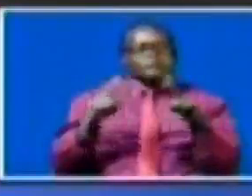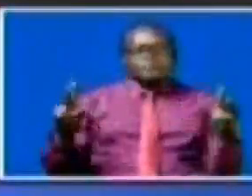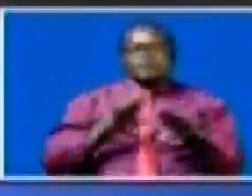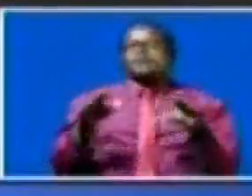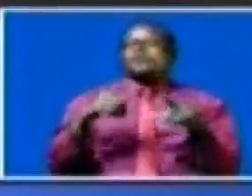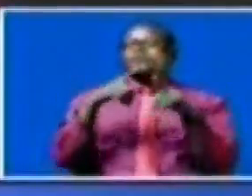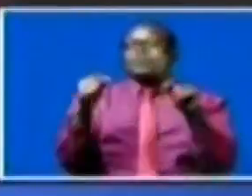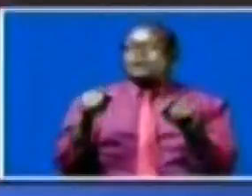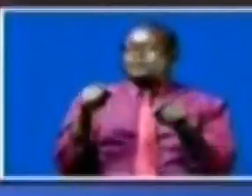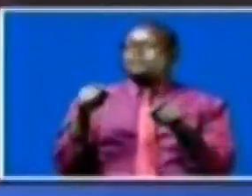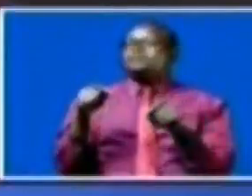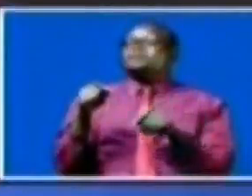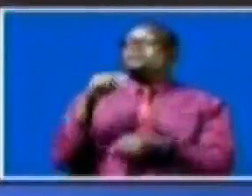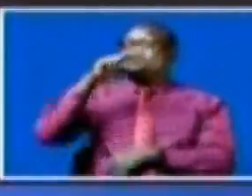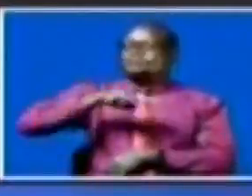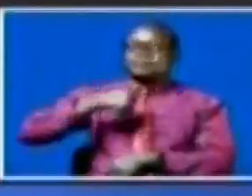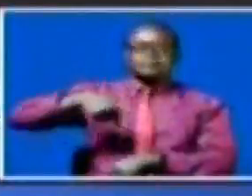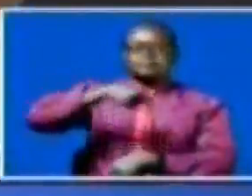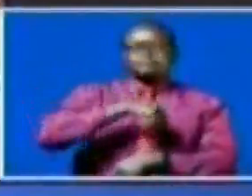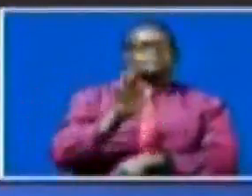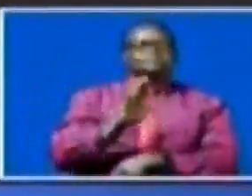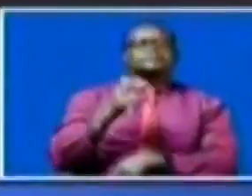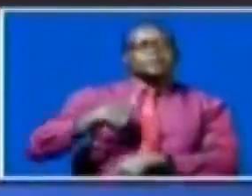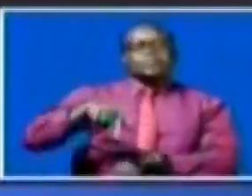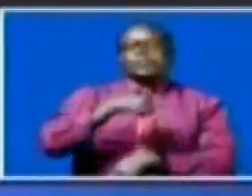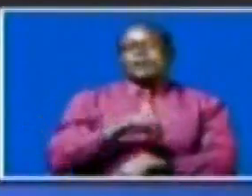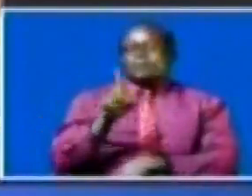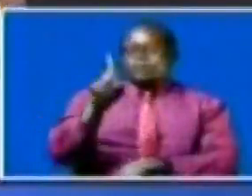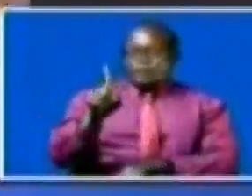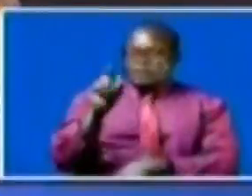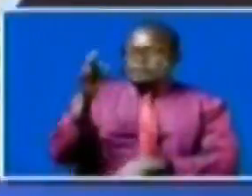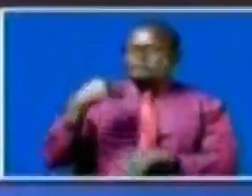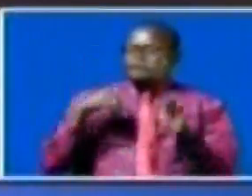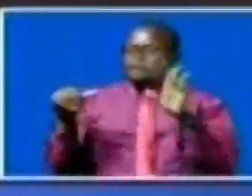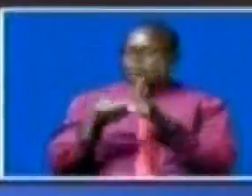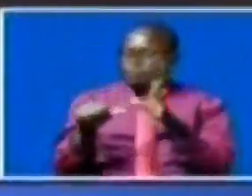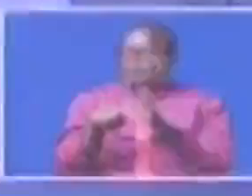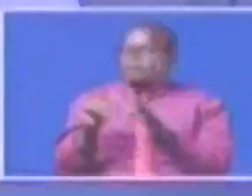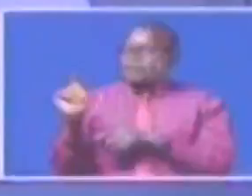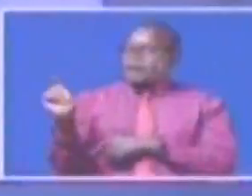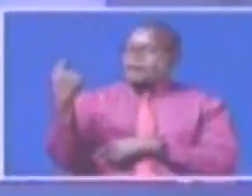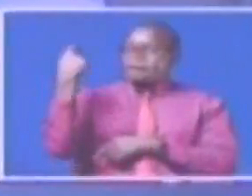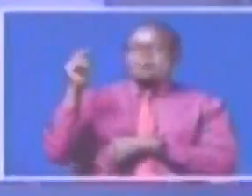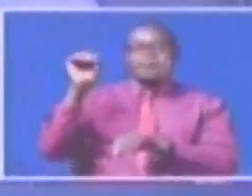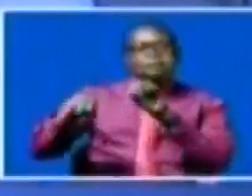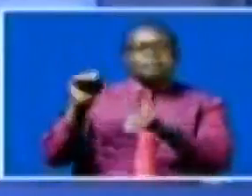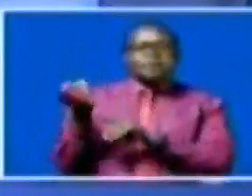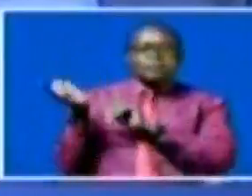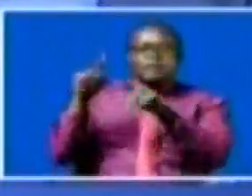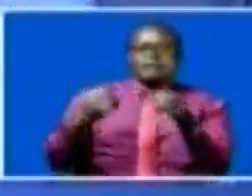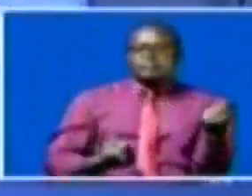mnasema mnatudharau, hata sisi hatujawadharau, tuko kitu kimoja. Ukiwa na shida kama ni hizo harambee, tutakuja tumalize hiyo